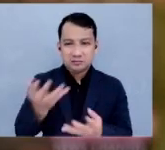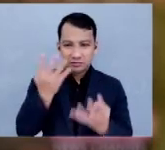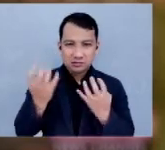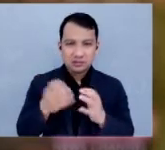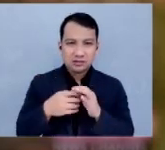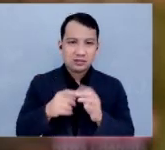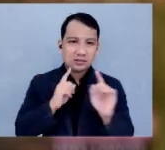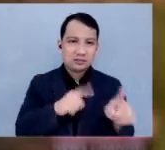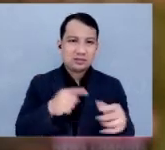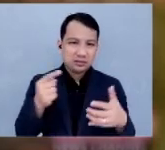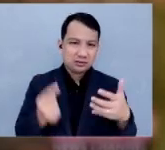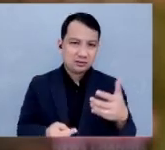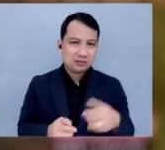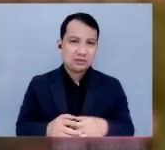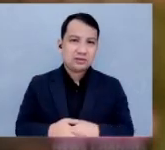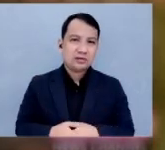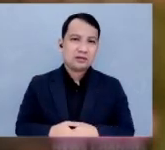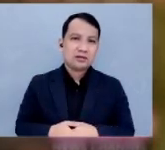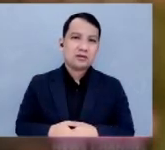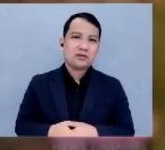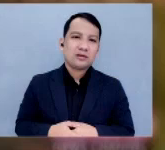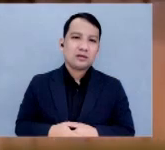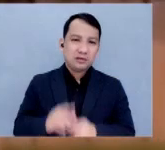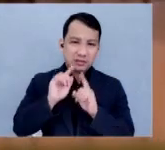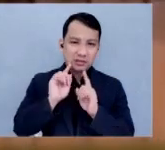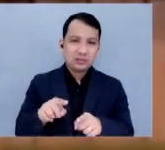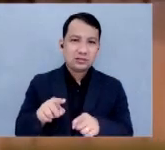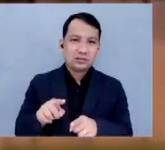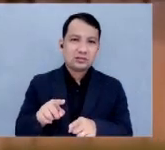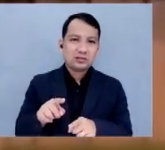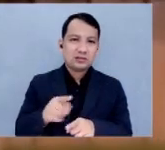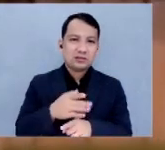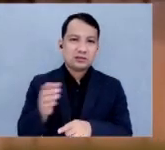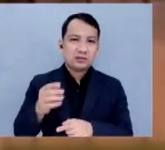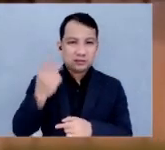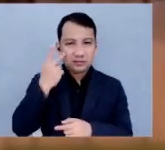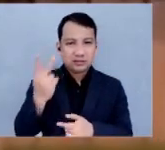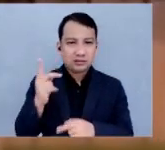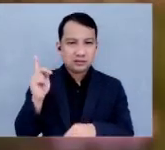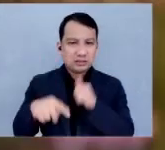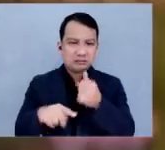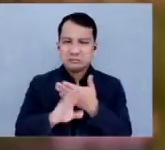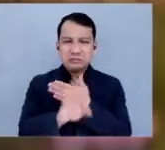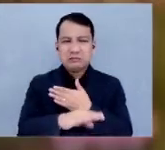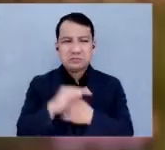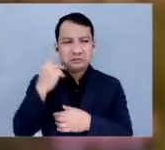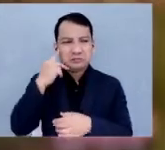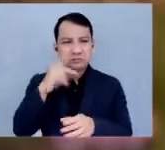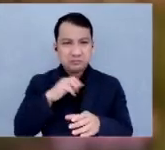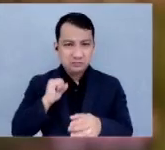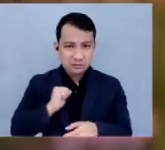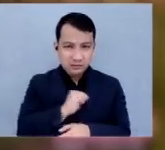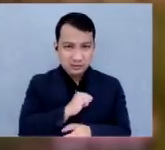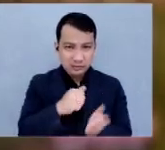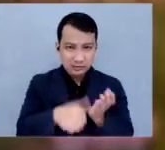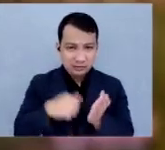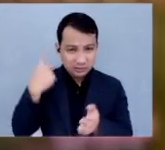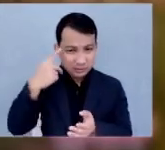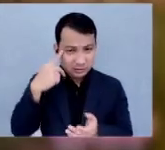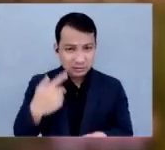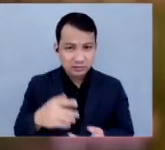ano, sagutin ka ng malabag niyan. Hindi na ako mabalik ng politika. Saan ka nakikita at magsabi,